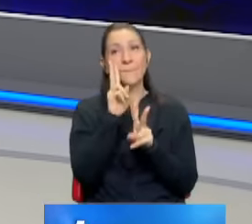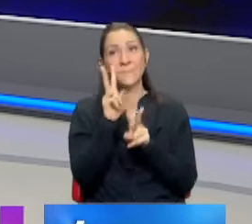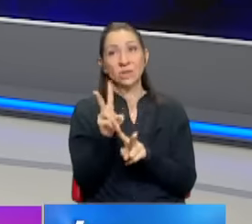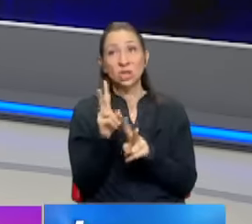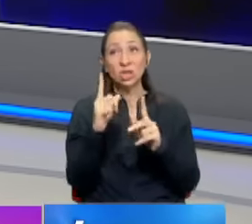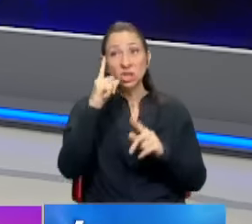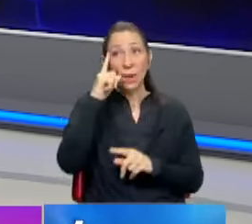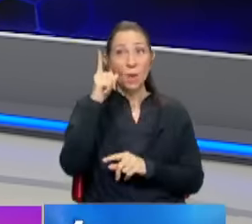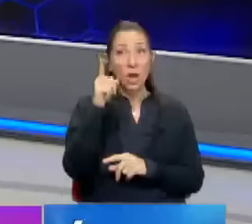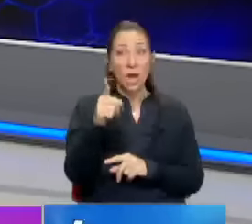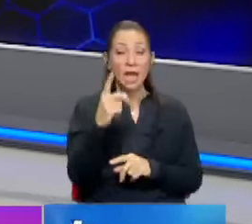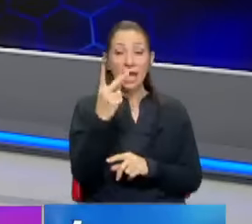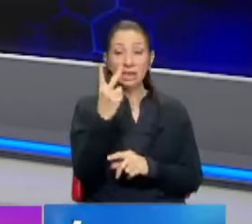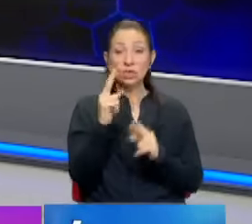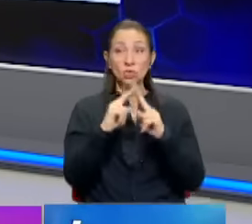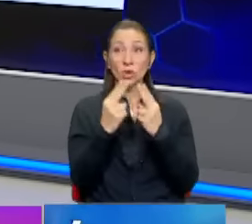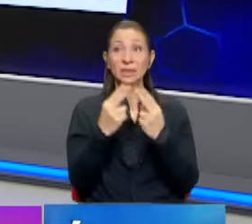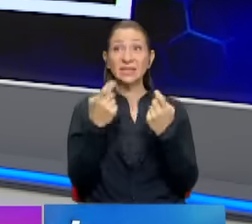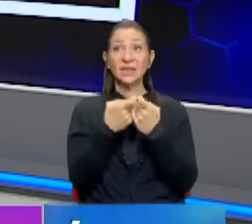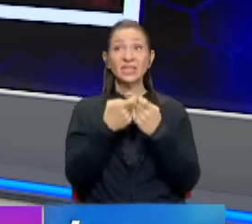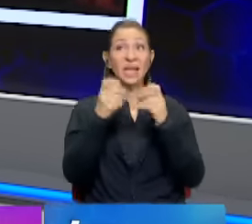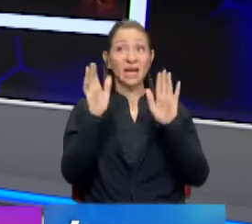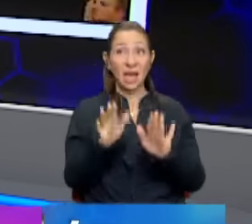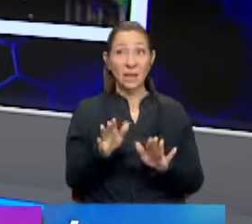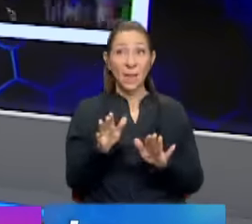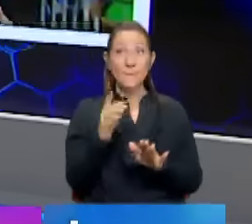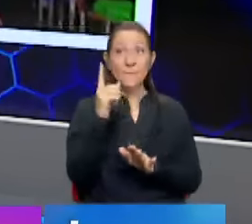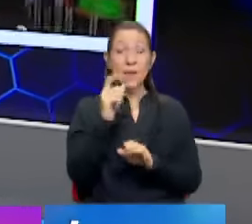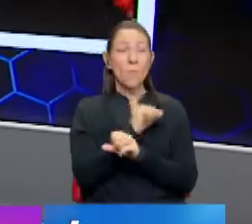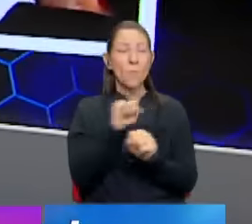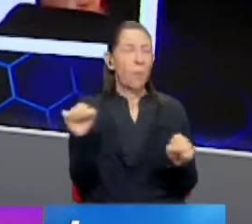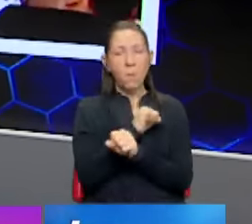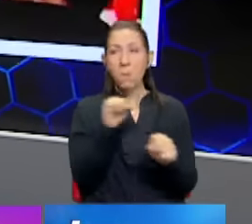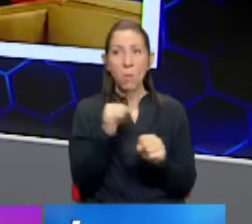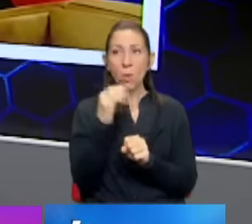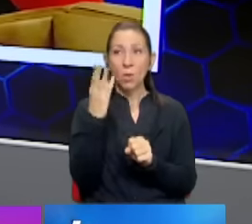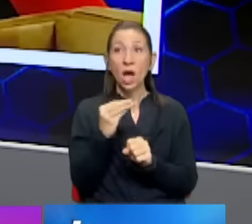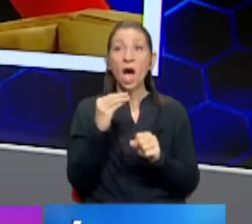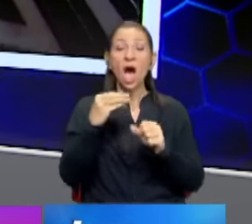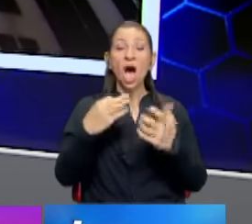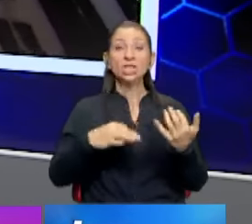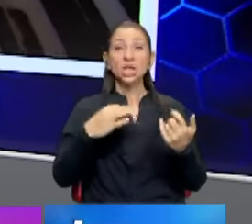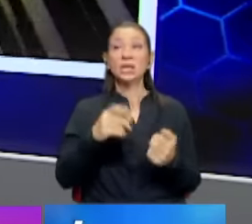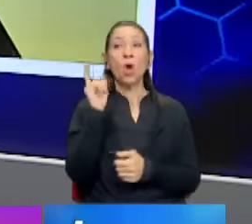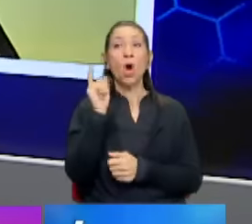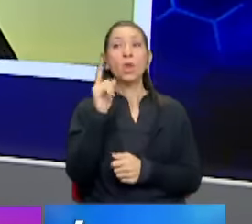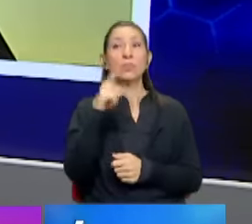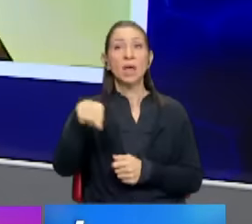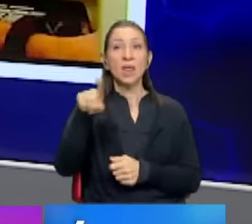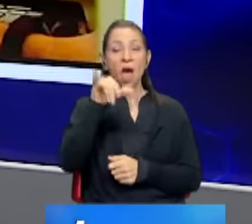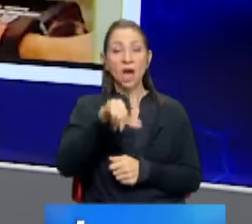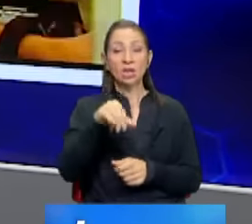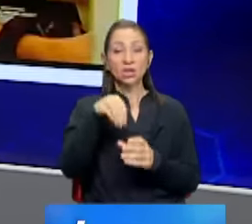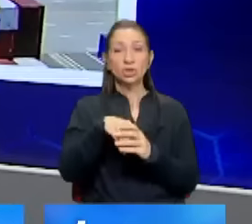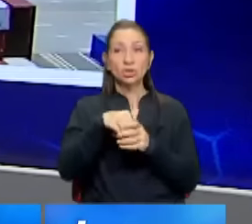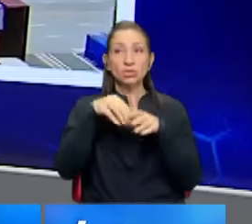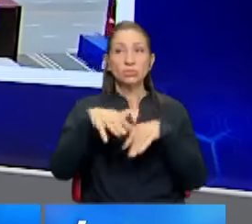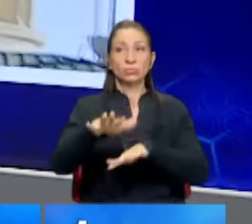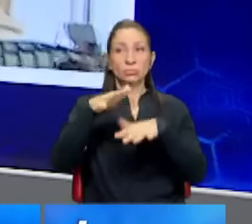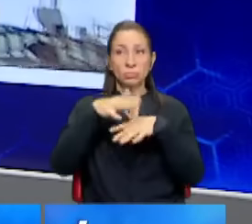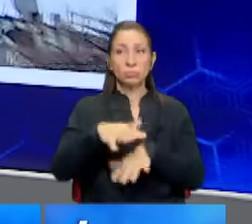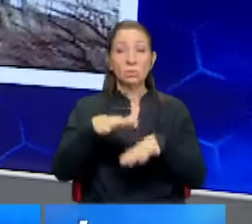bakacağız. Japonya'da 2. Dünya Savaşı'ndan kalma bir bomba patladı. Arjantin'de öğretmenler hakları için